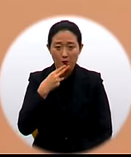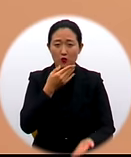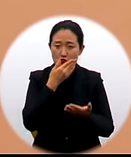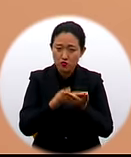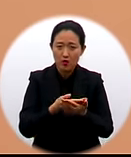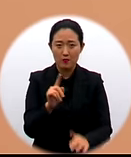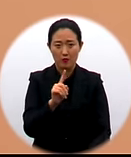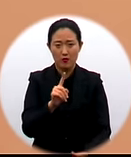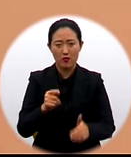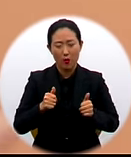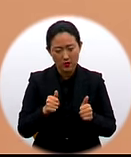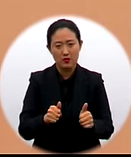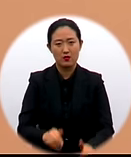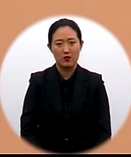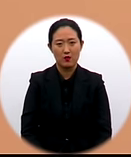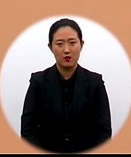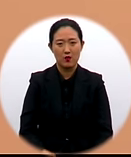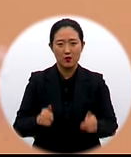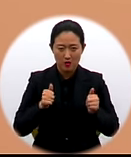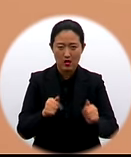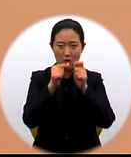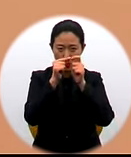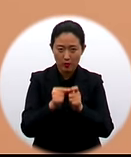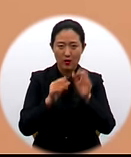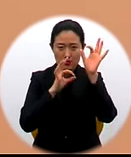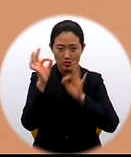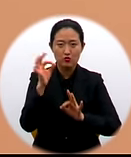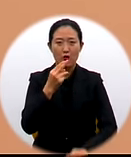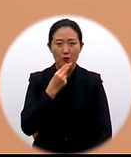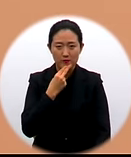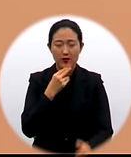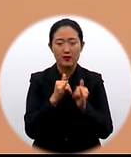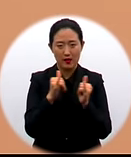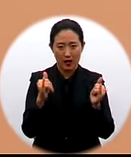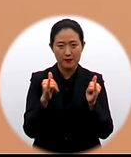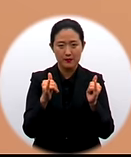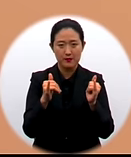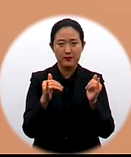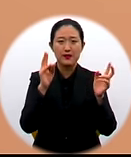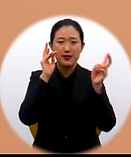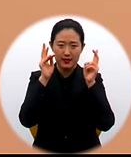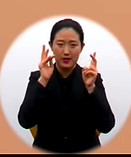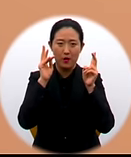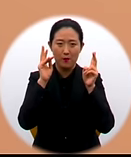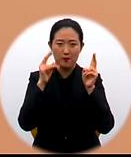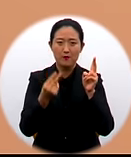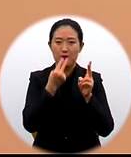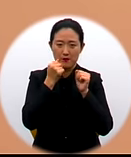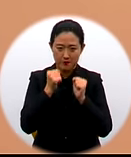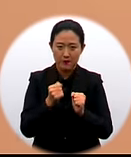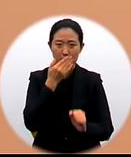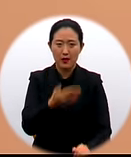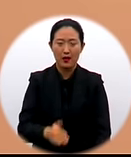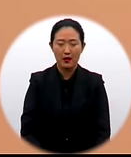컴퓨터도 없고 로봇도 없던 20세기의 인재상의 가장 중요한 키워드는 성실성이었어요. 성실하고 꼼꼼하고